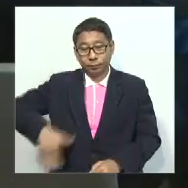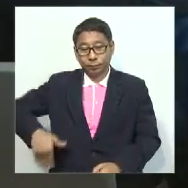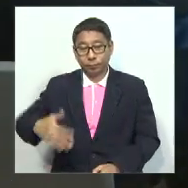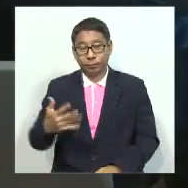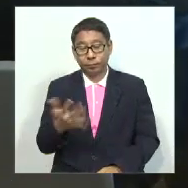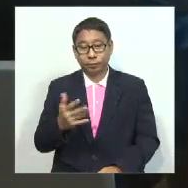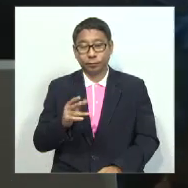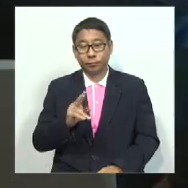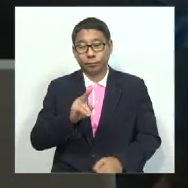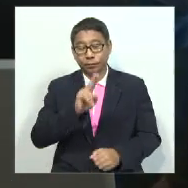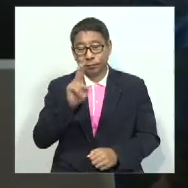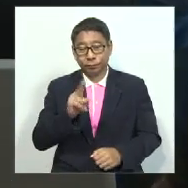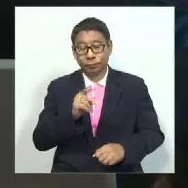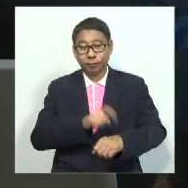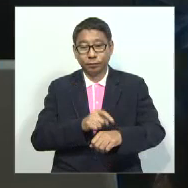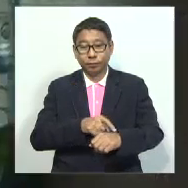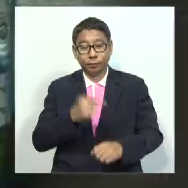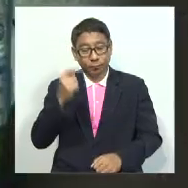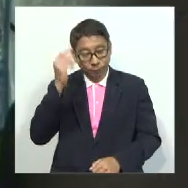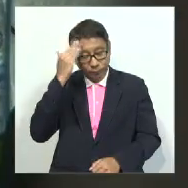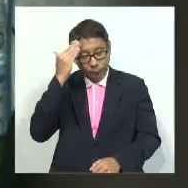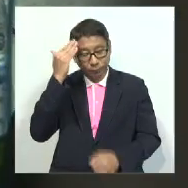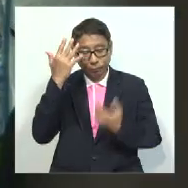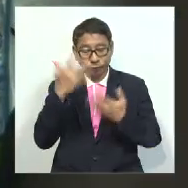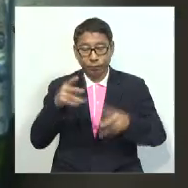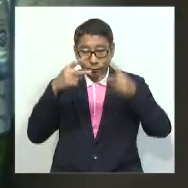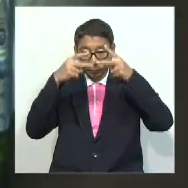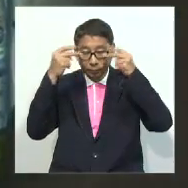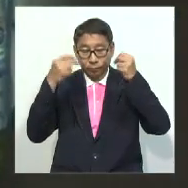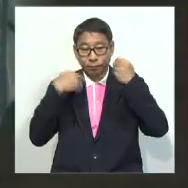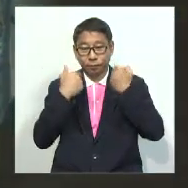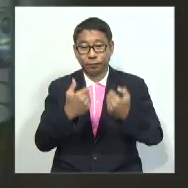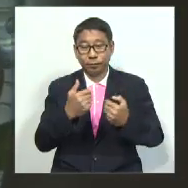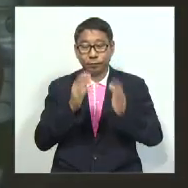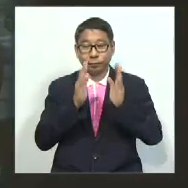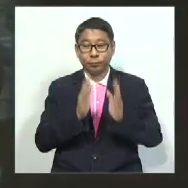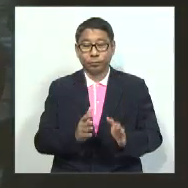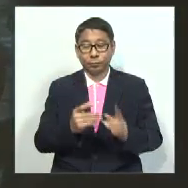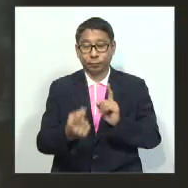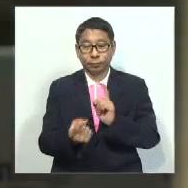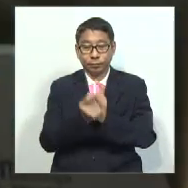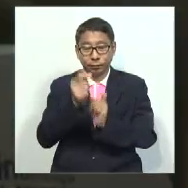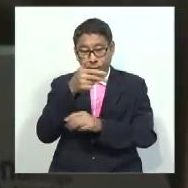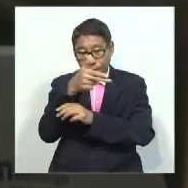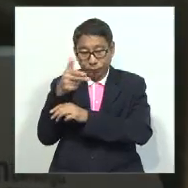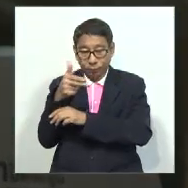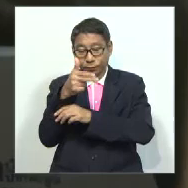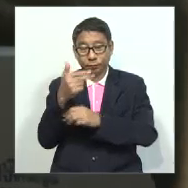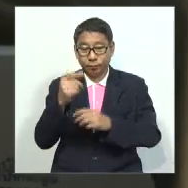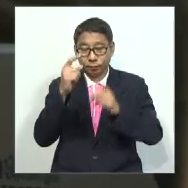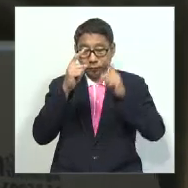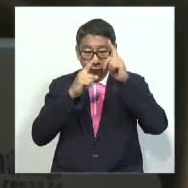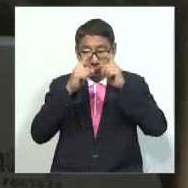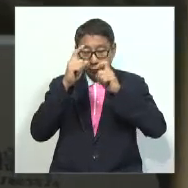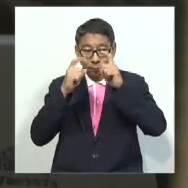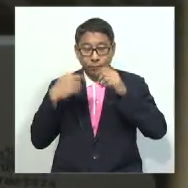ว่าใช้เวลาเพียงไม่กี่วันก็สามารถรู้ตัวคนร้ายแล้วเบื้องต้นสันนิษฐานว่าบุคคลที่พบในกล้องวงจรปิดมีหน้าต